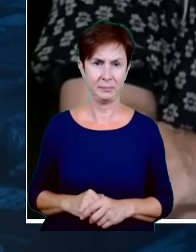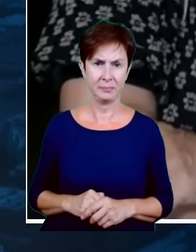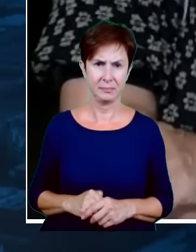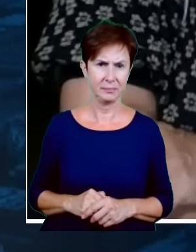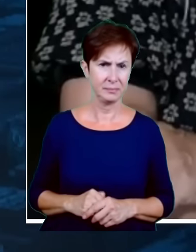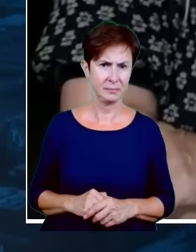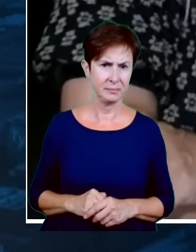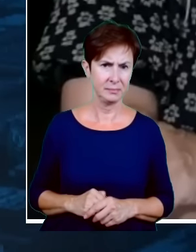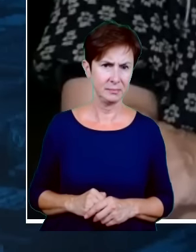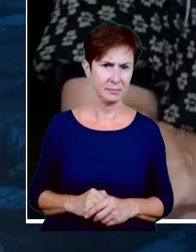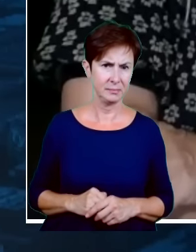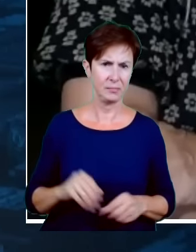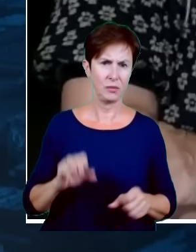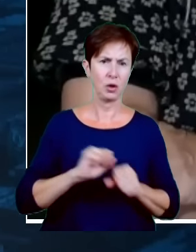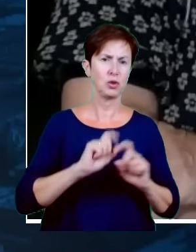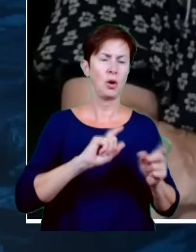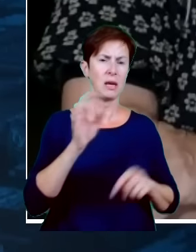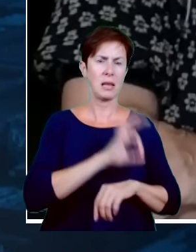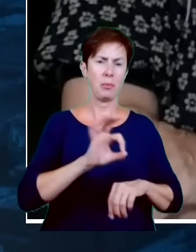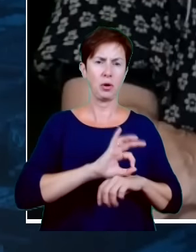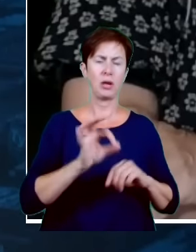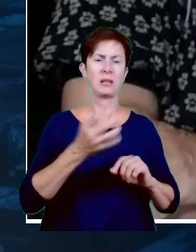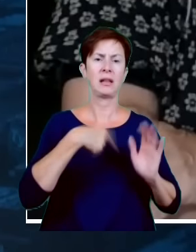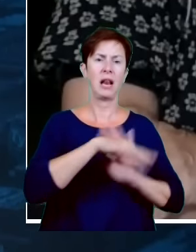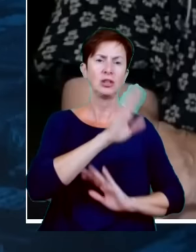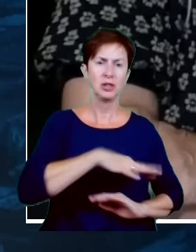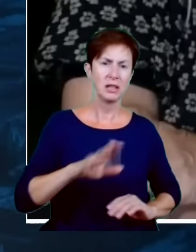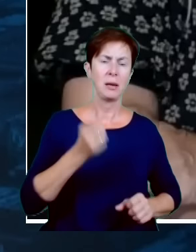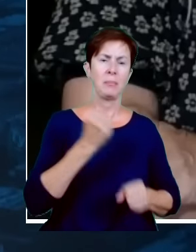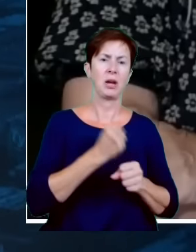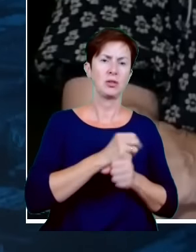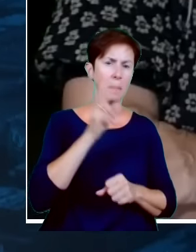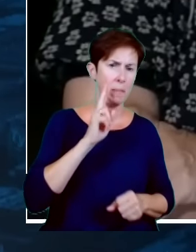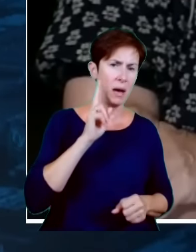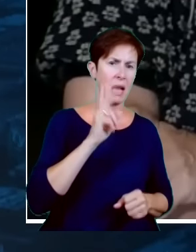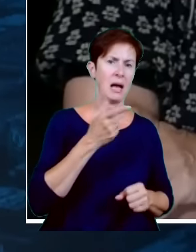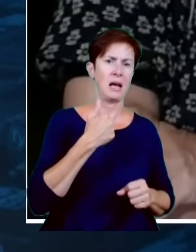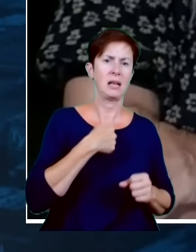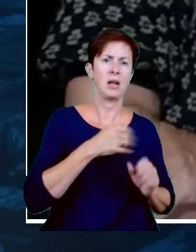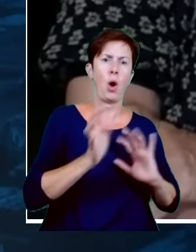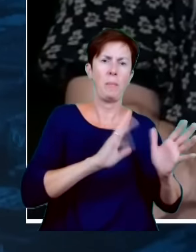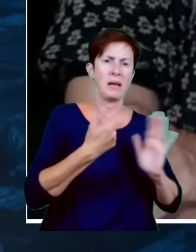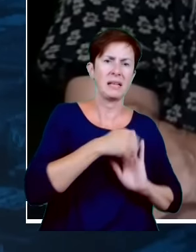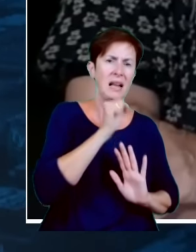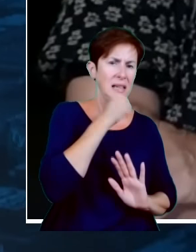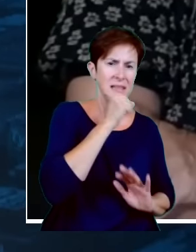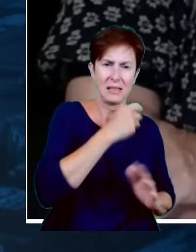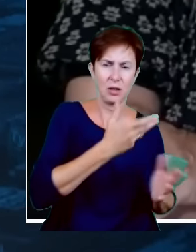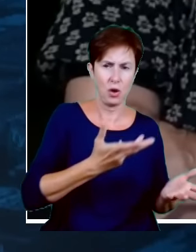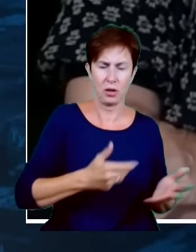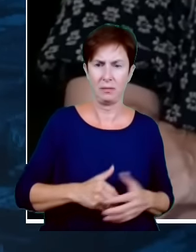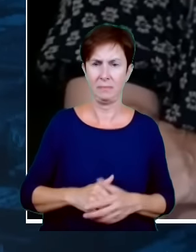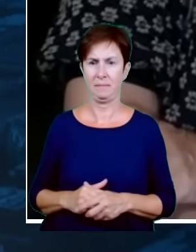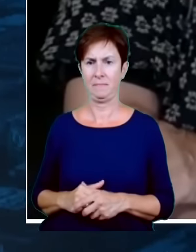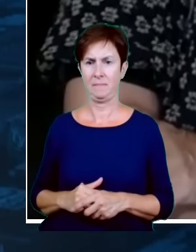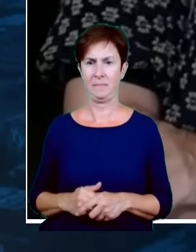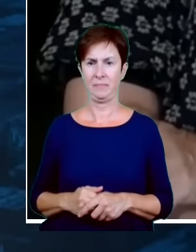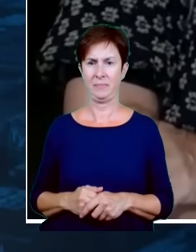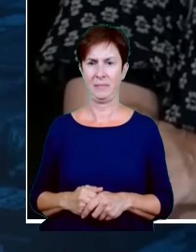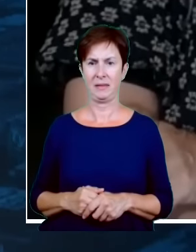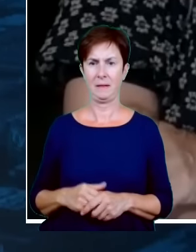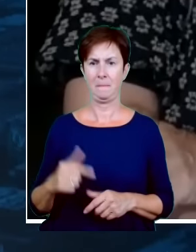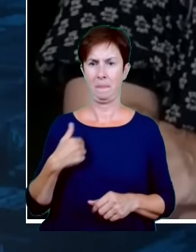projekty dla dzieci dla pracujących matek dla senior d opieki nad seniorem i tak dale proszę p ja przewodnicz